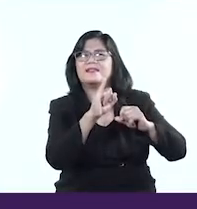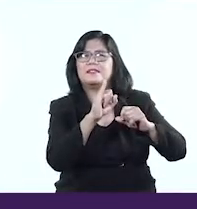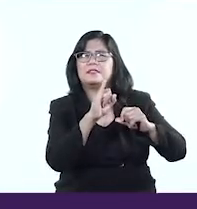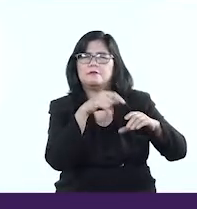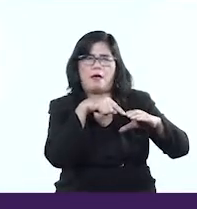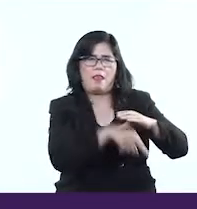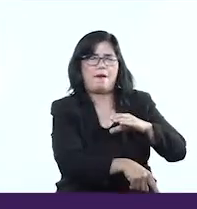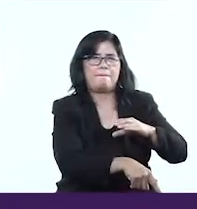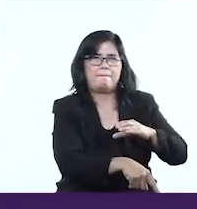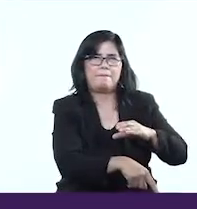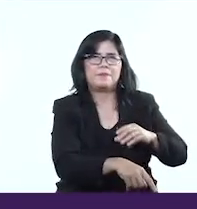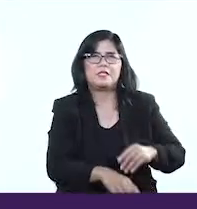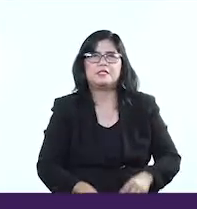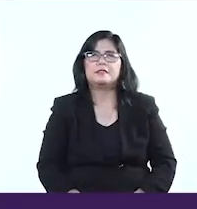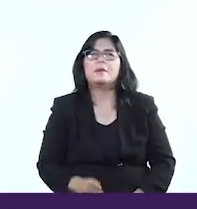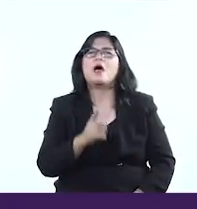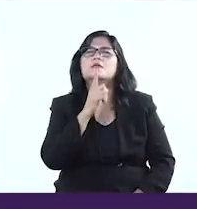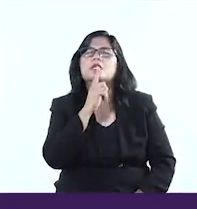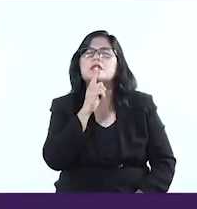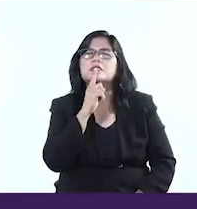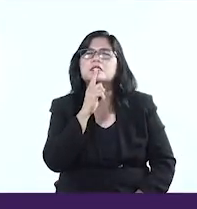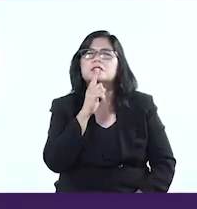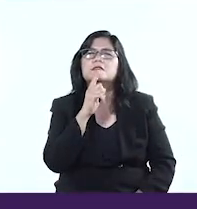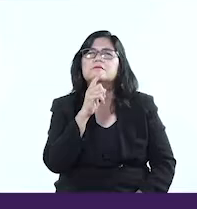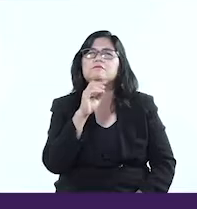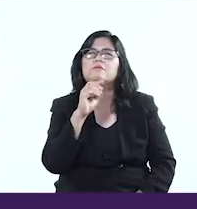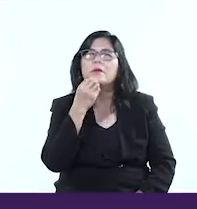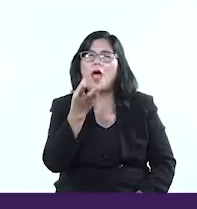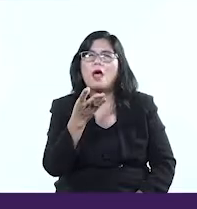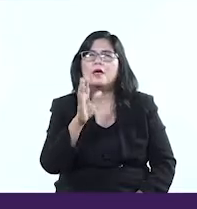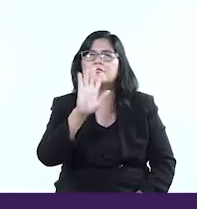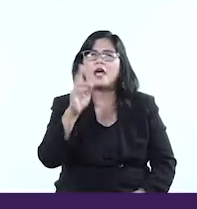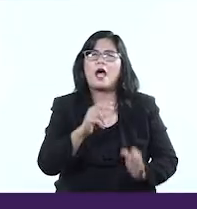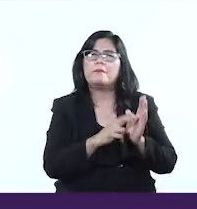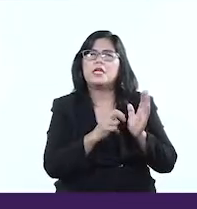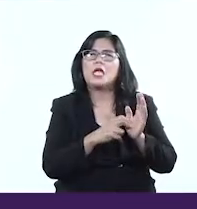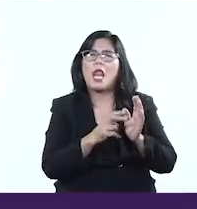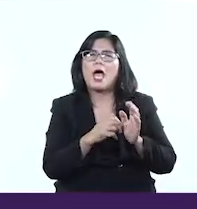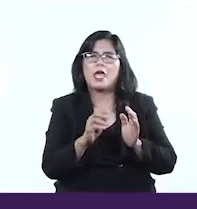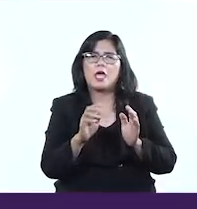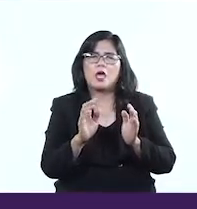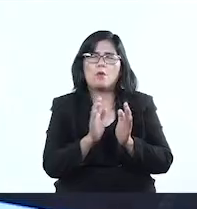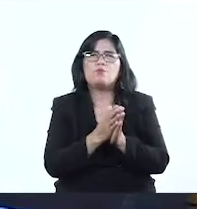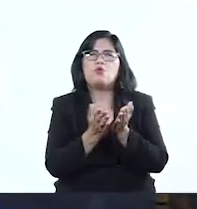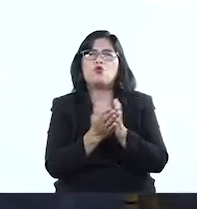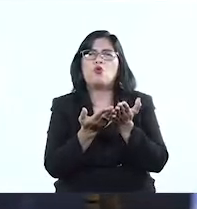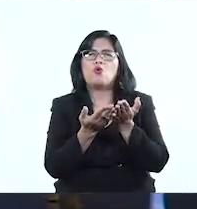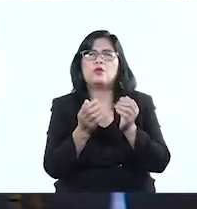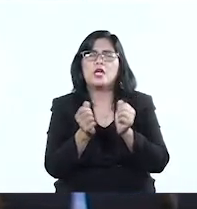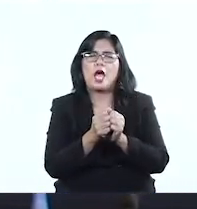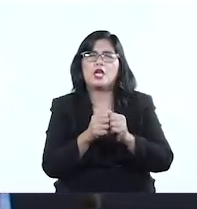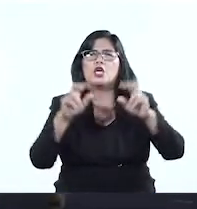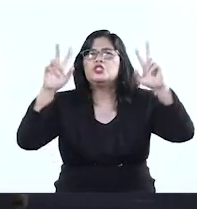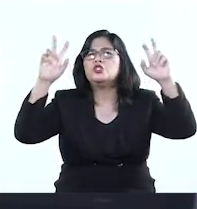I do not judge a book from its cover Hai jangan menghakimi buku hanya dengan